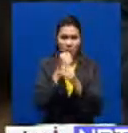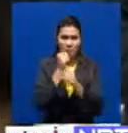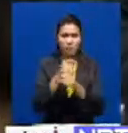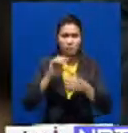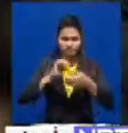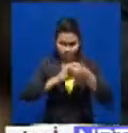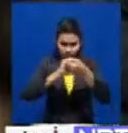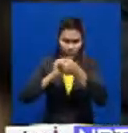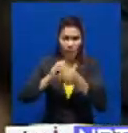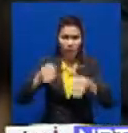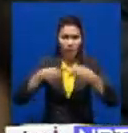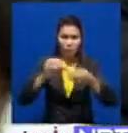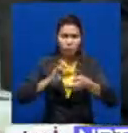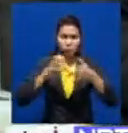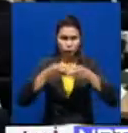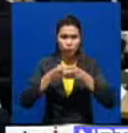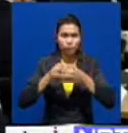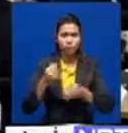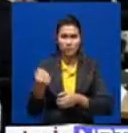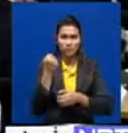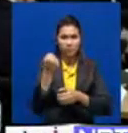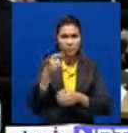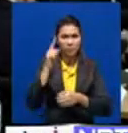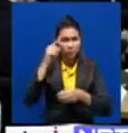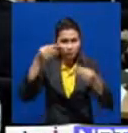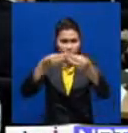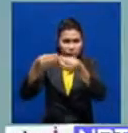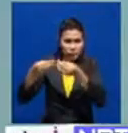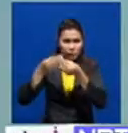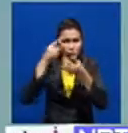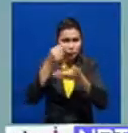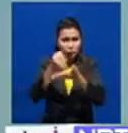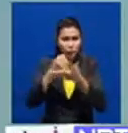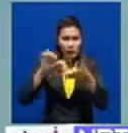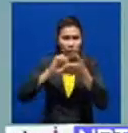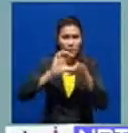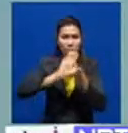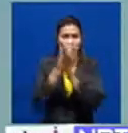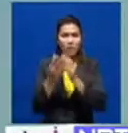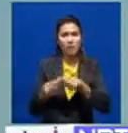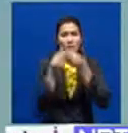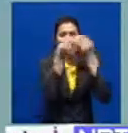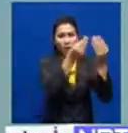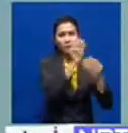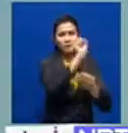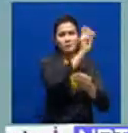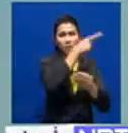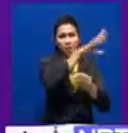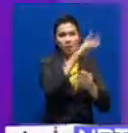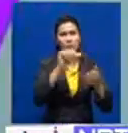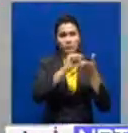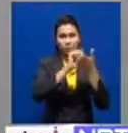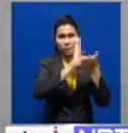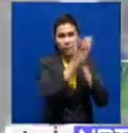คคีเพื่อให้องค์กรมีความเข้มแข็งพร้อมระดมความคิดเห็นการปฏิรูปเสนอไปยังสภาปฏิรูปแห่งชาติ